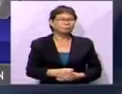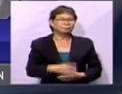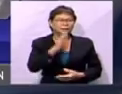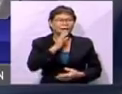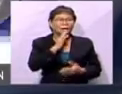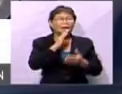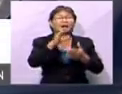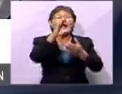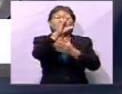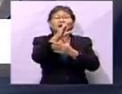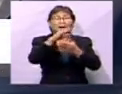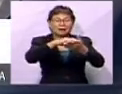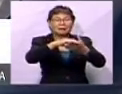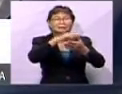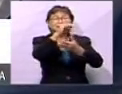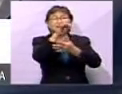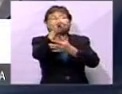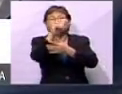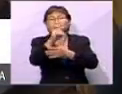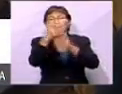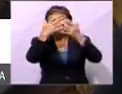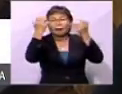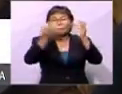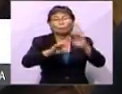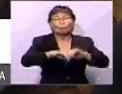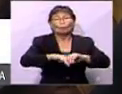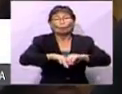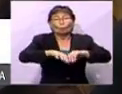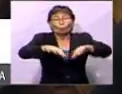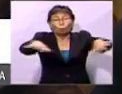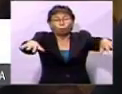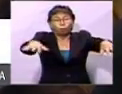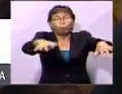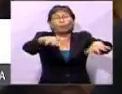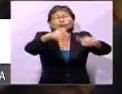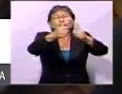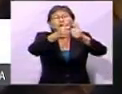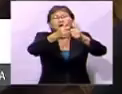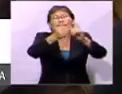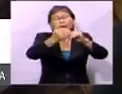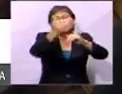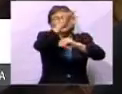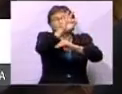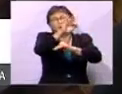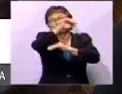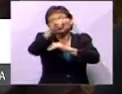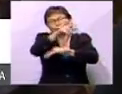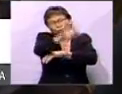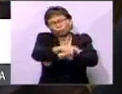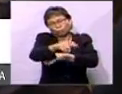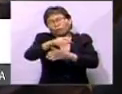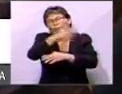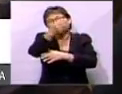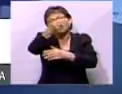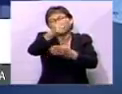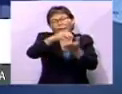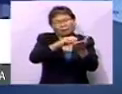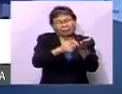Katanya, kad debit Maybank telah berkembang menjadi sehingga 8 variasi produk dengan lebih 9 juta pemegang kad debit